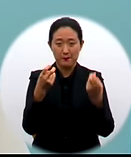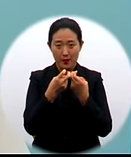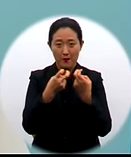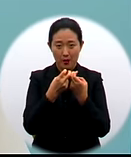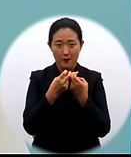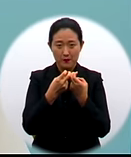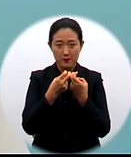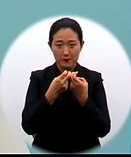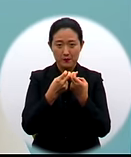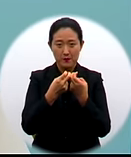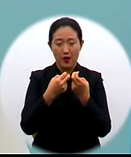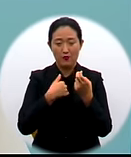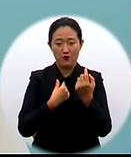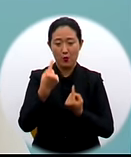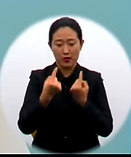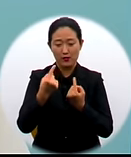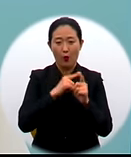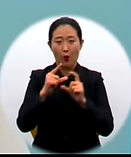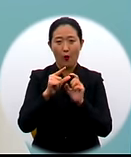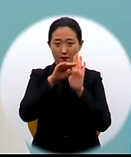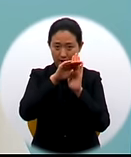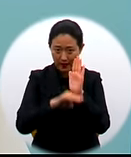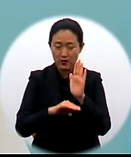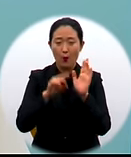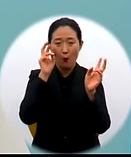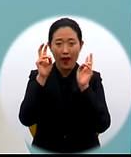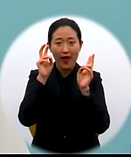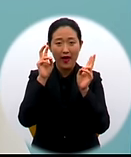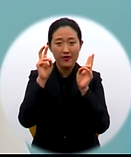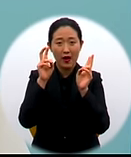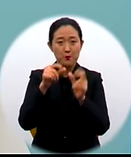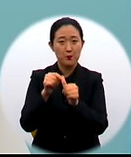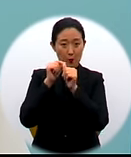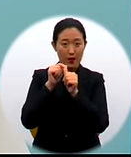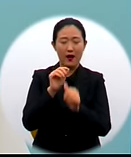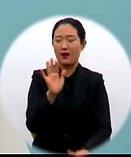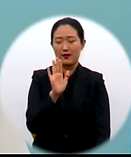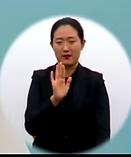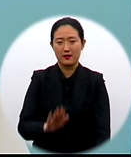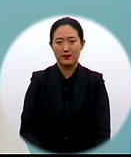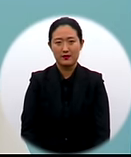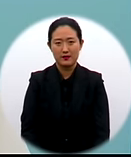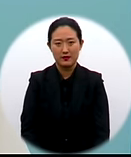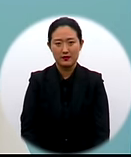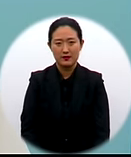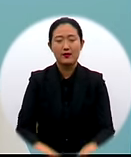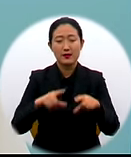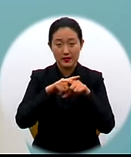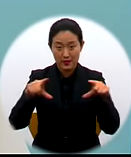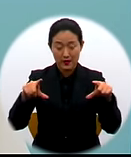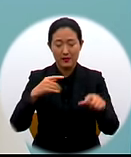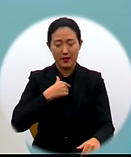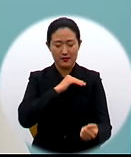알고 있는데, 우리한테 지고 있는 2등 기업에서 인재를 영입할 이유가 없죠. 뭐 아주 특수한 소수 경우가 있겠지만,